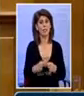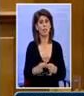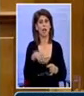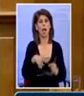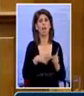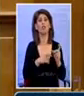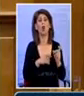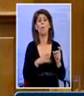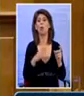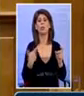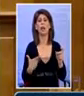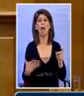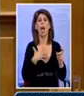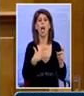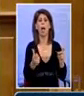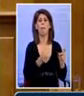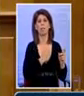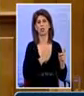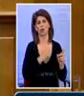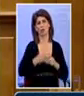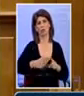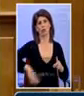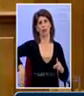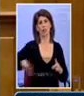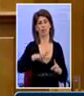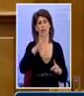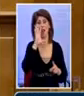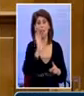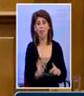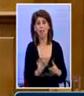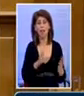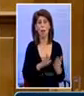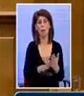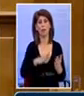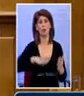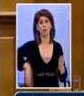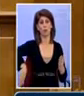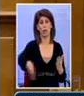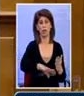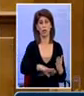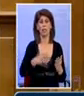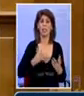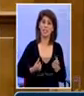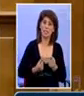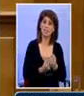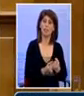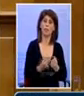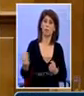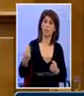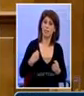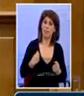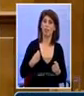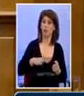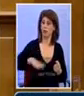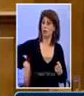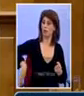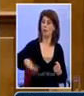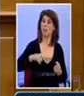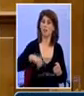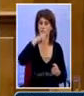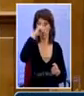το όπλο είναι η εμπιστοσύνη του ελληνικού λαού. Είναι η ειλικρίνεια απέναντι στον ελληνικό λαό. Είναι η στήριξη που μας παρέχει ο ελληνικός λαός σε αυτή τη